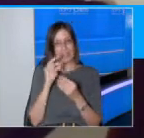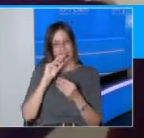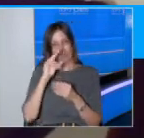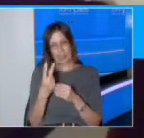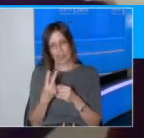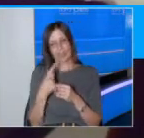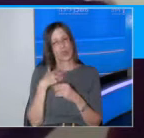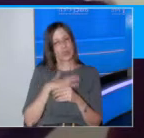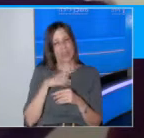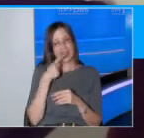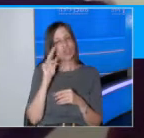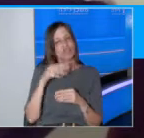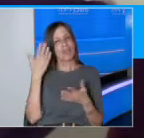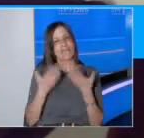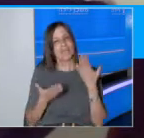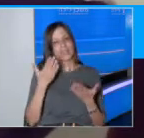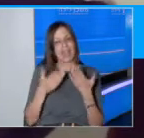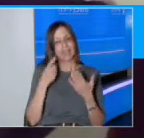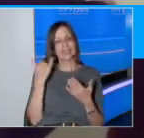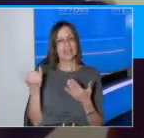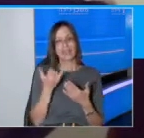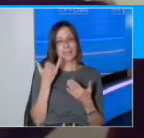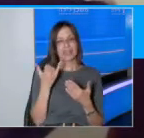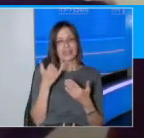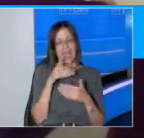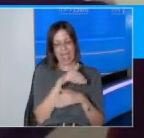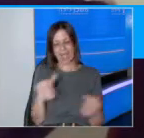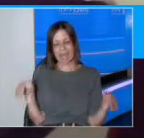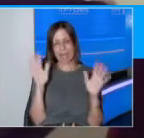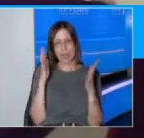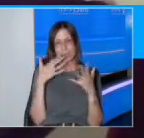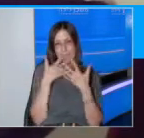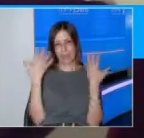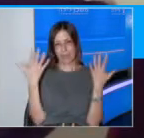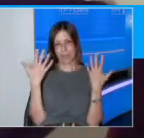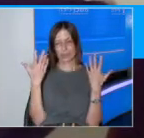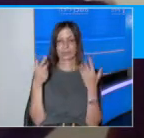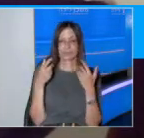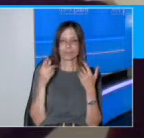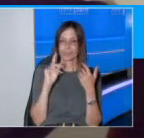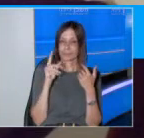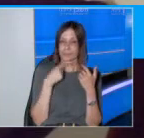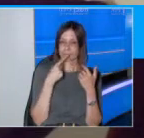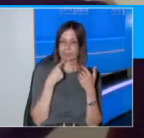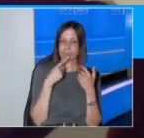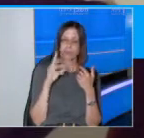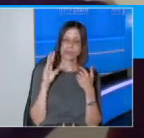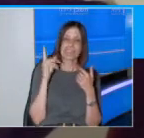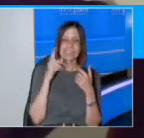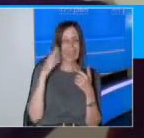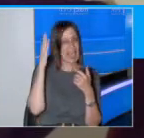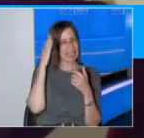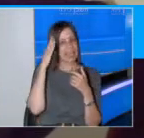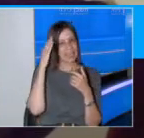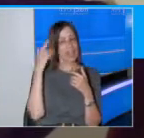רוצה להגיד עוד פעם, יש הבדל, וזה תמיד הקו המאוד ברור הזה, בין זה שאומר לי שמואל, צריך להכיר, צריך